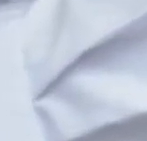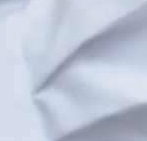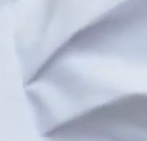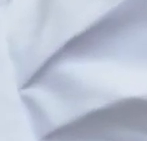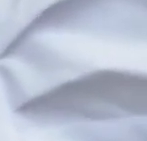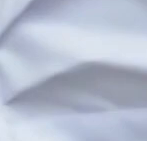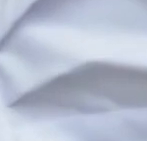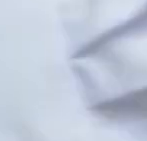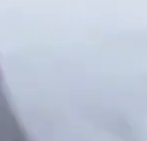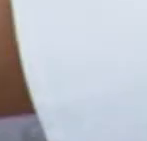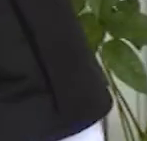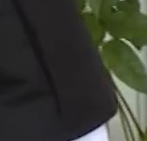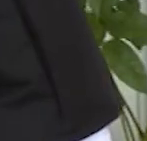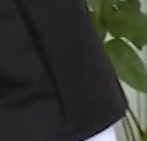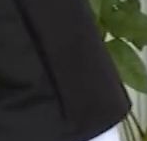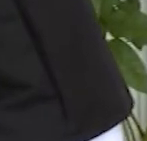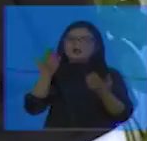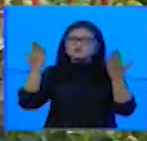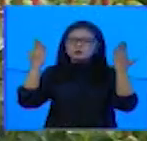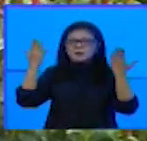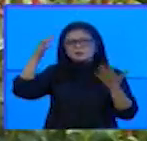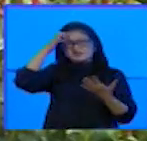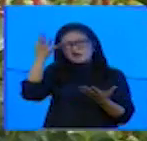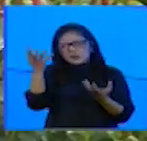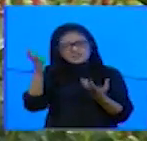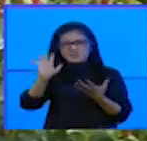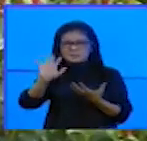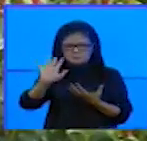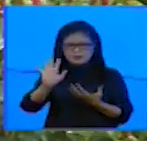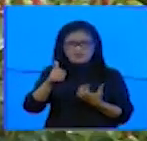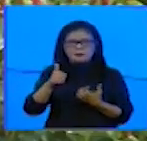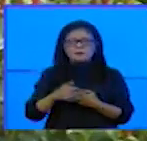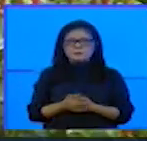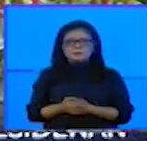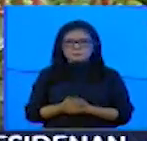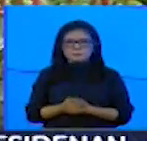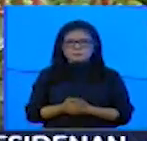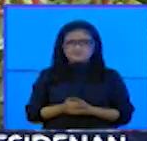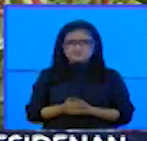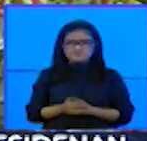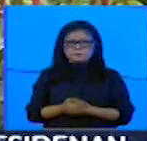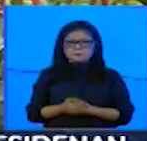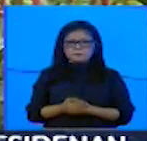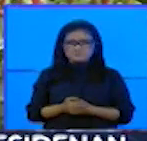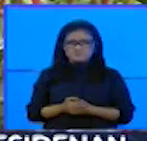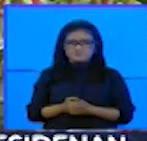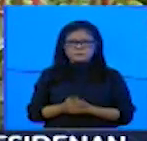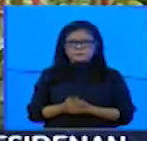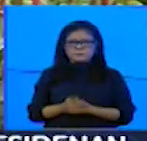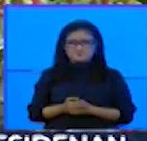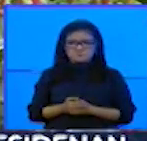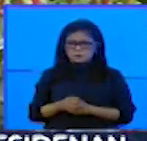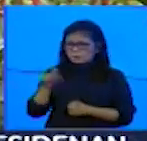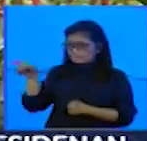perasaan apa-apa, Alhamdulillah. Alhamdulillah. Saya berhasil menyuntik Bapak Presiden dengan tanpa rasa sakit. Bapak komentarnya